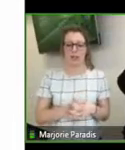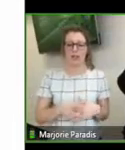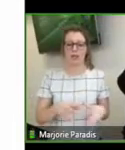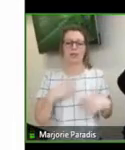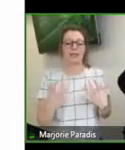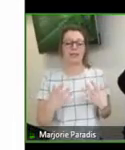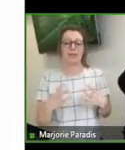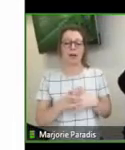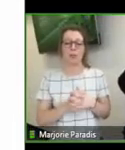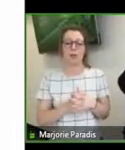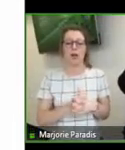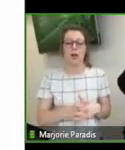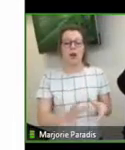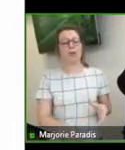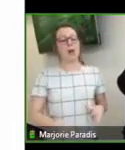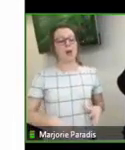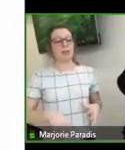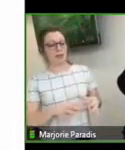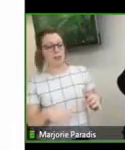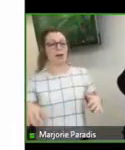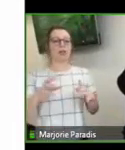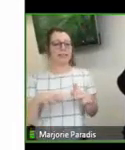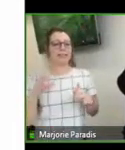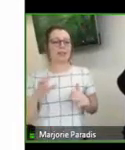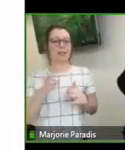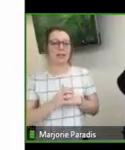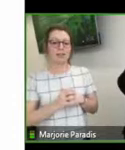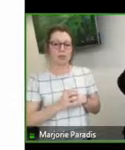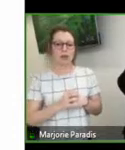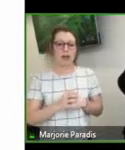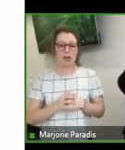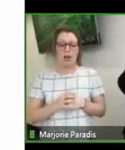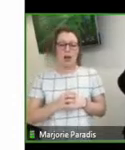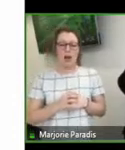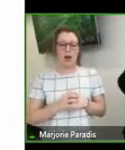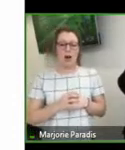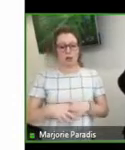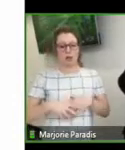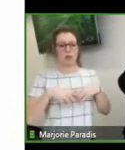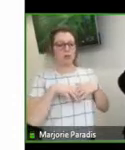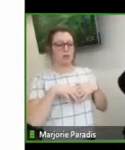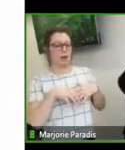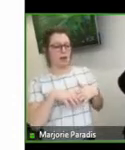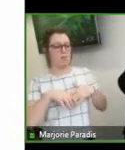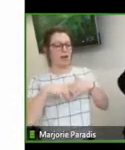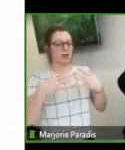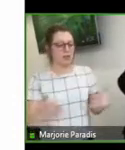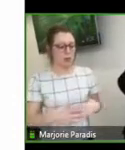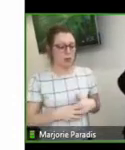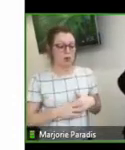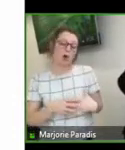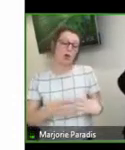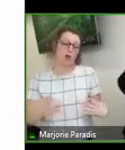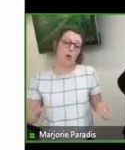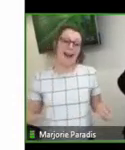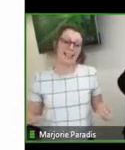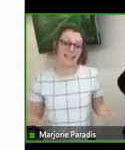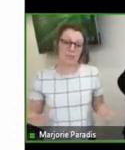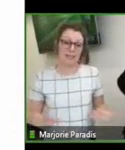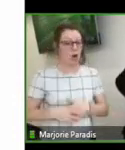genre. Donc, il s'est fait prendre pour ça. Puis, à un certain moment donné, quelques années plus tard, on se retrouve devant une page Facebook